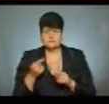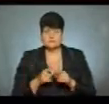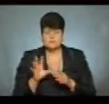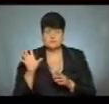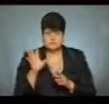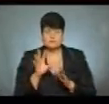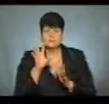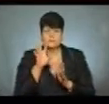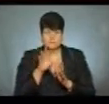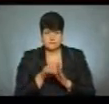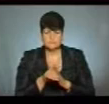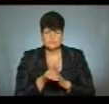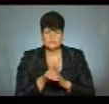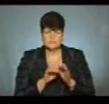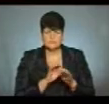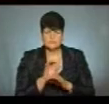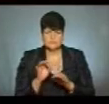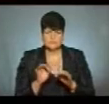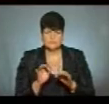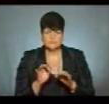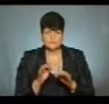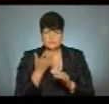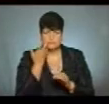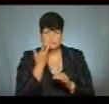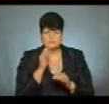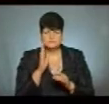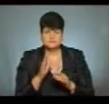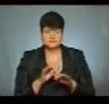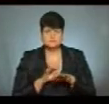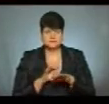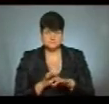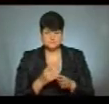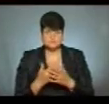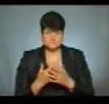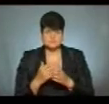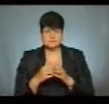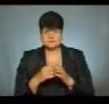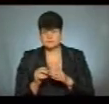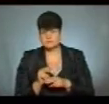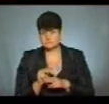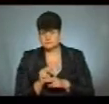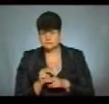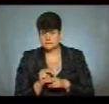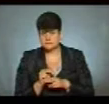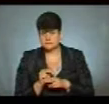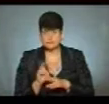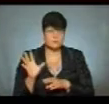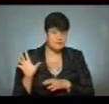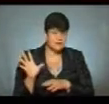входить в проєкт. І коли будемо проводити, скажімо, поточний середній ремонт, значить, всі